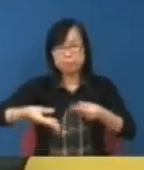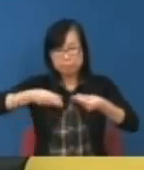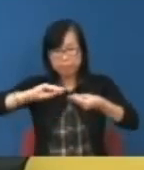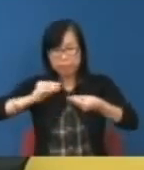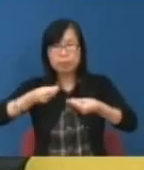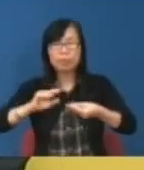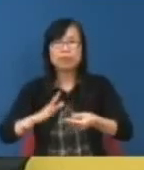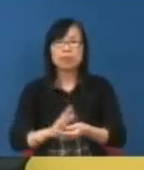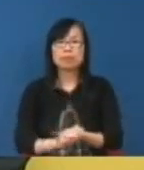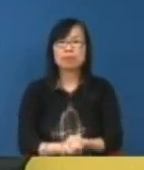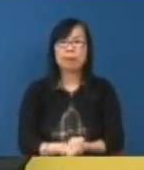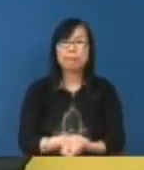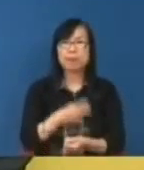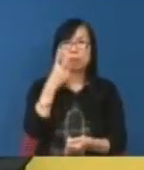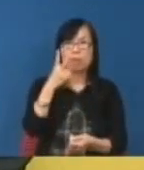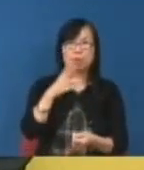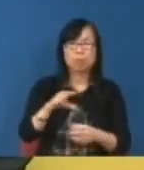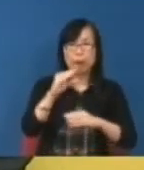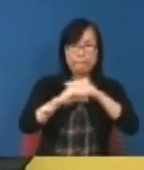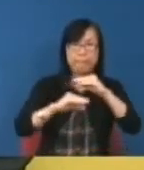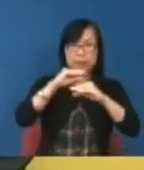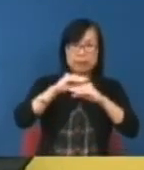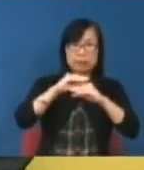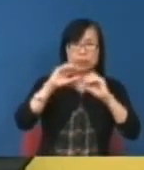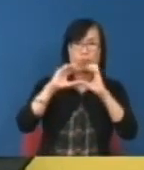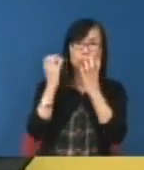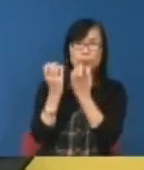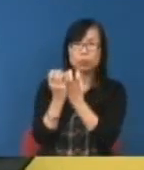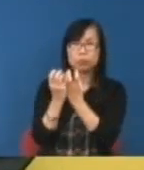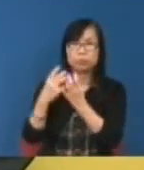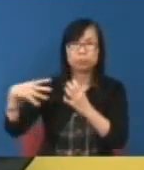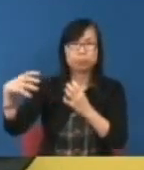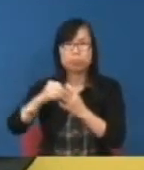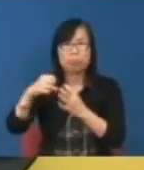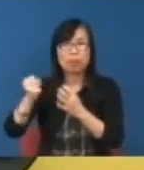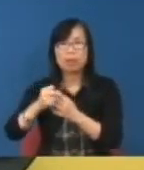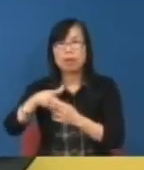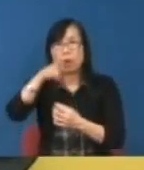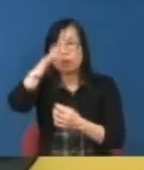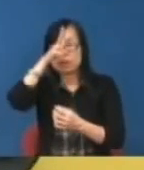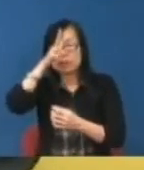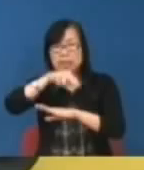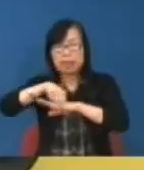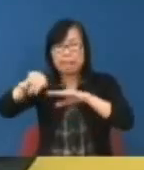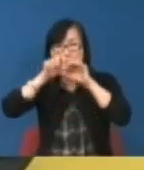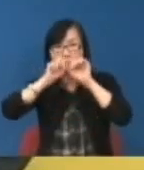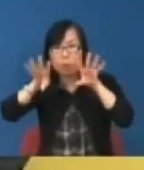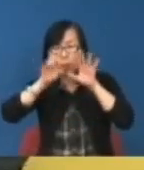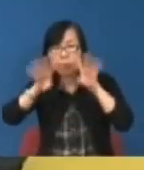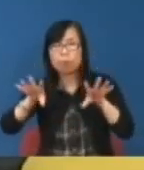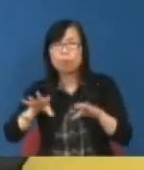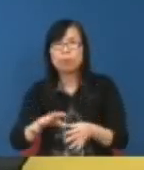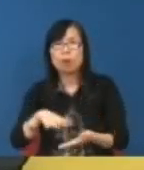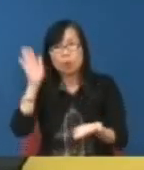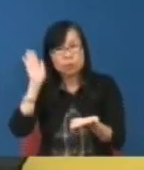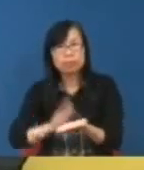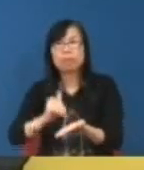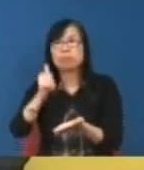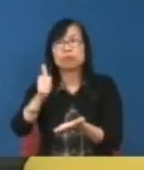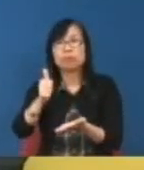譚耀宗就在這裡誇誇其談，就說其實呢民建其實這份施政報告呢他們都很讚